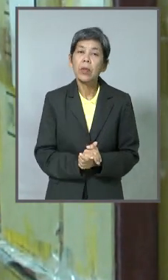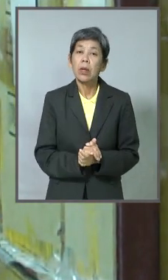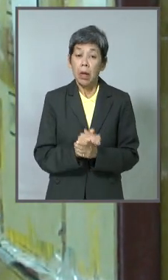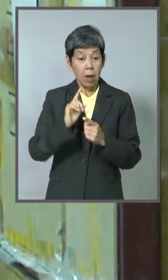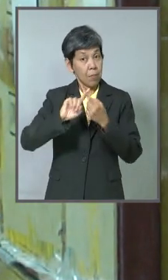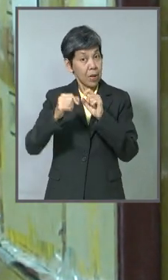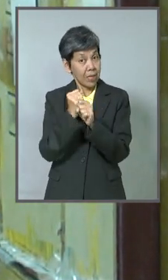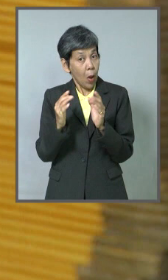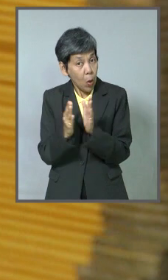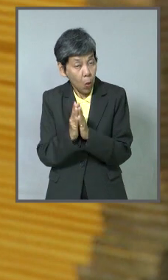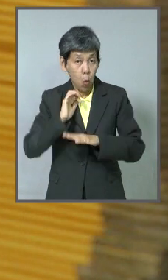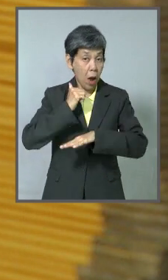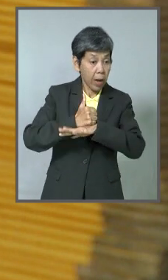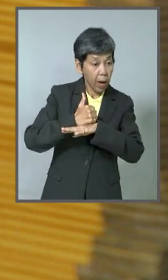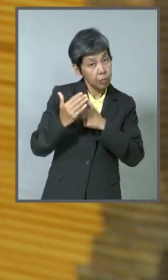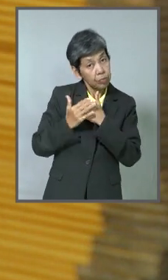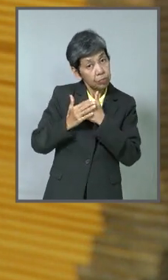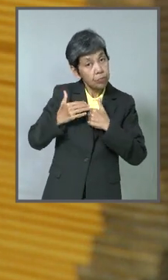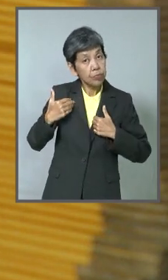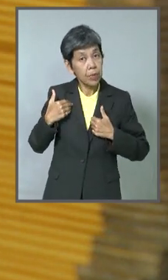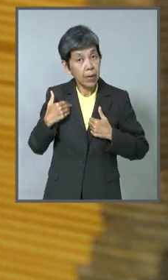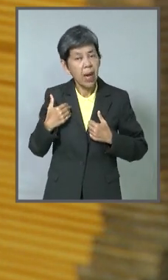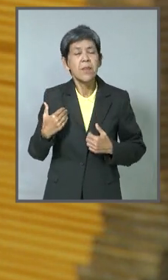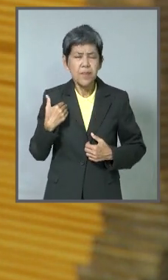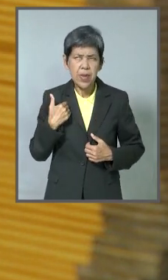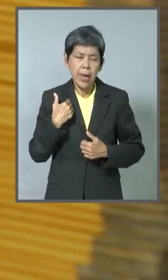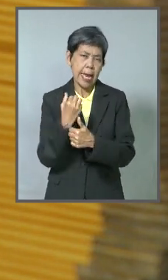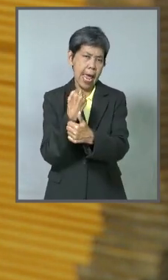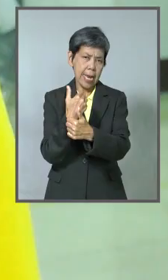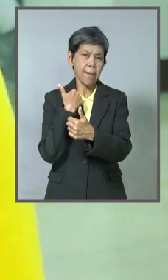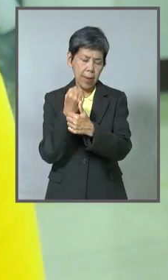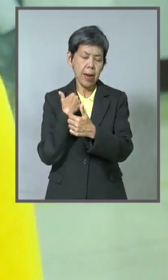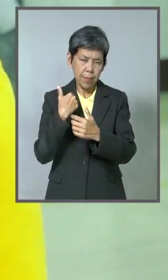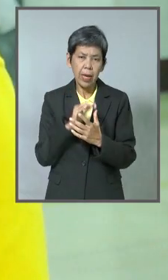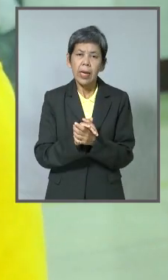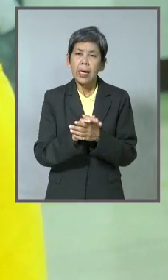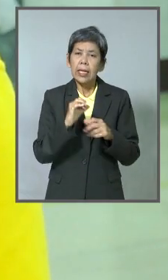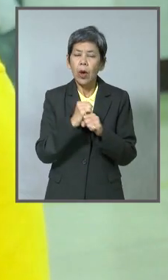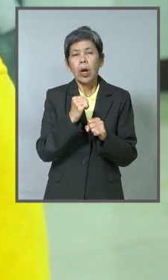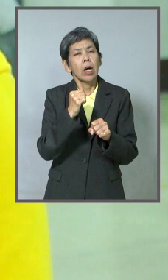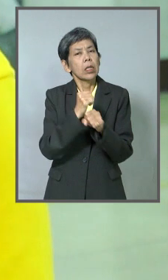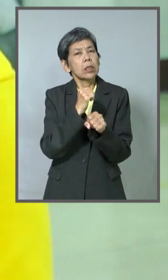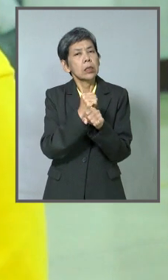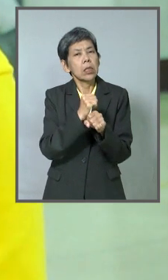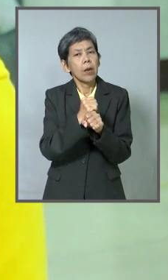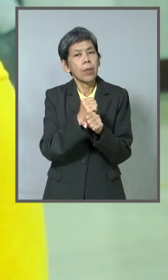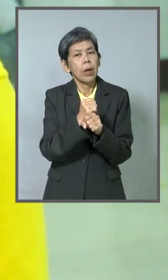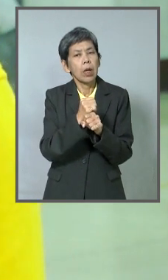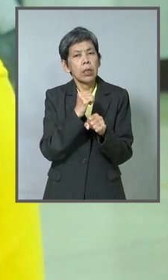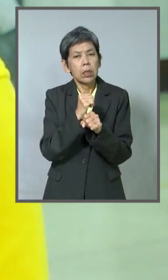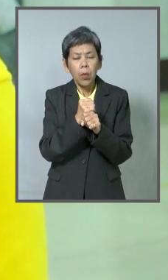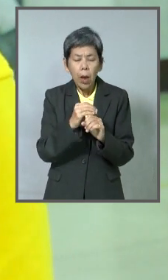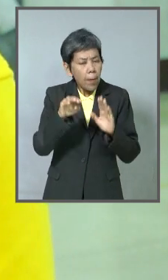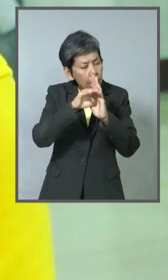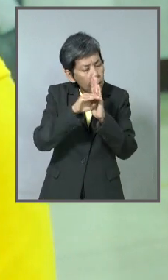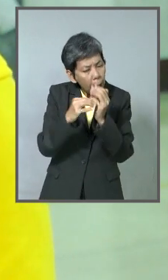ะดวกสบาย เพื่อนร่วมงานหัวหน้างานได้เข้ามาดูแลช่วยเหลือเรายังไงบ้างคะ มีแนะนำเรื่องการทำ